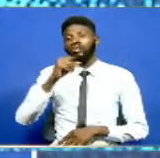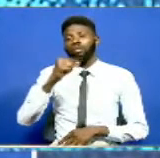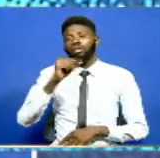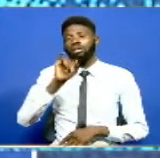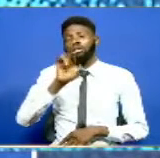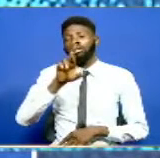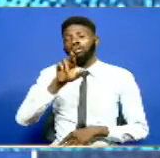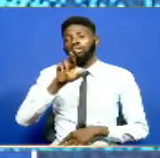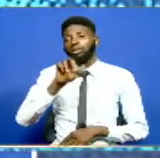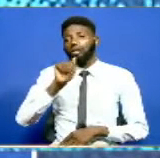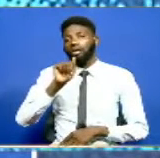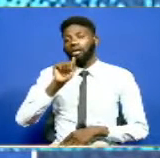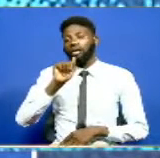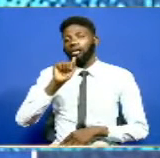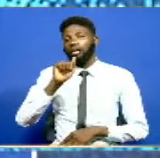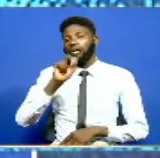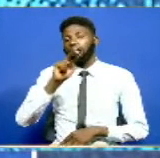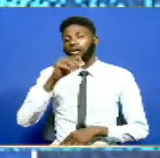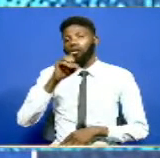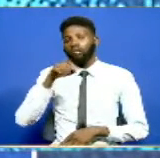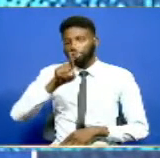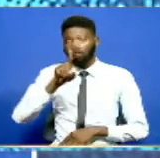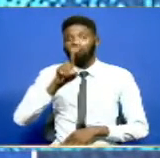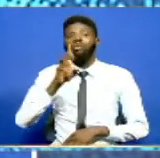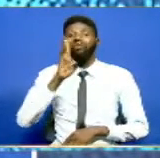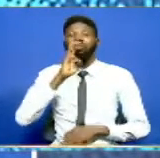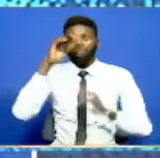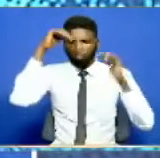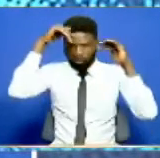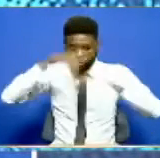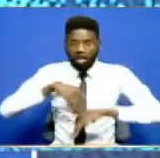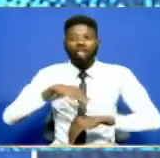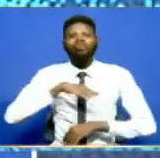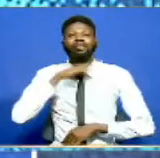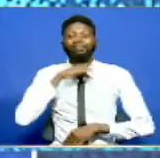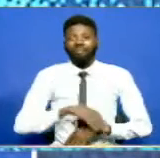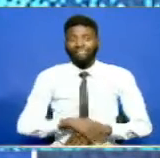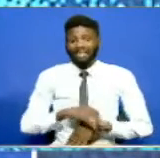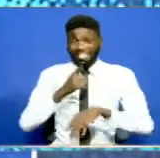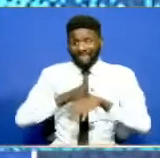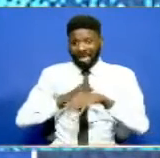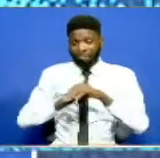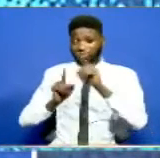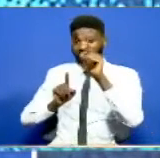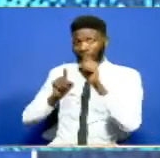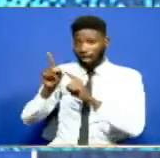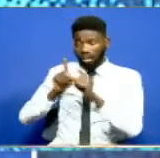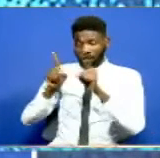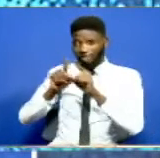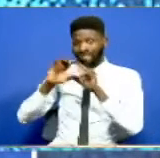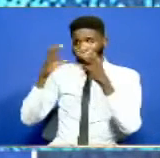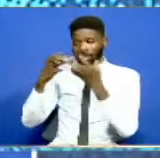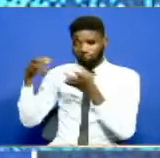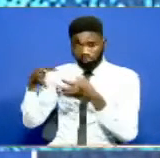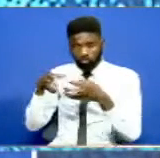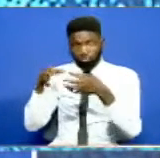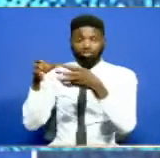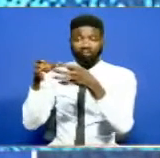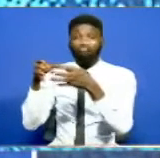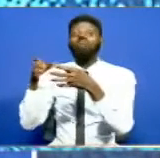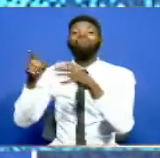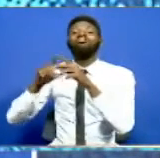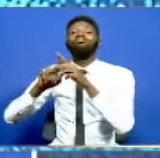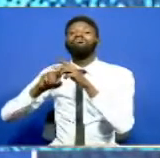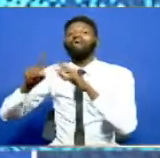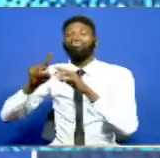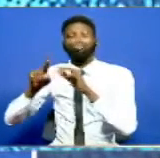kufa maji. Wanafunzi hao walidaiwa kuachana na wenzao wakati wa ziara kimasomo ili kupata fursa ya kuogelea ndiposa